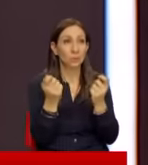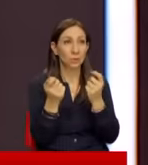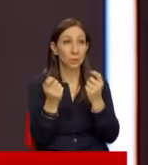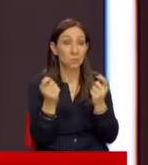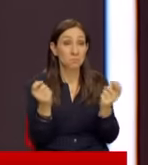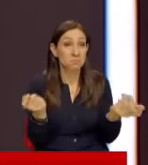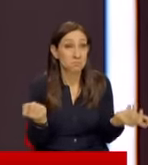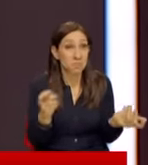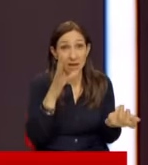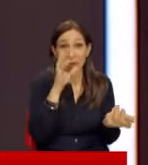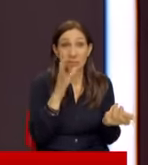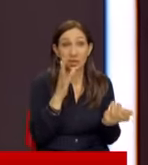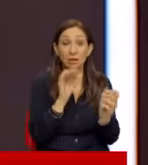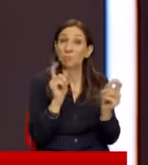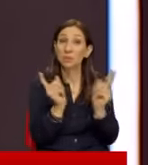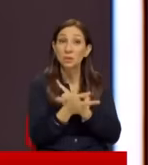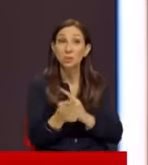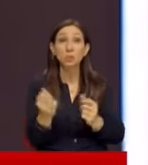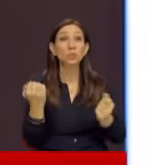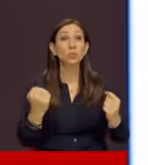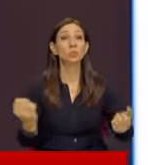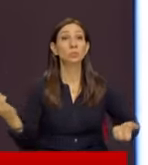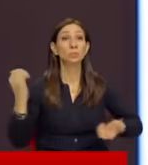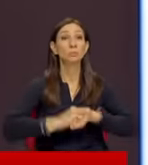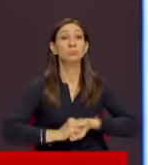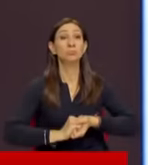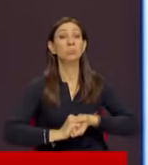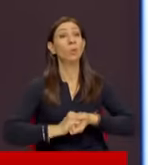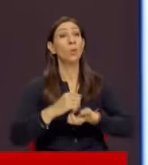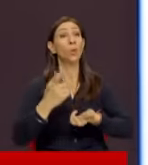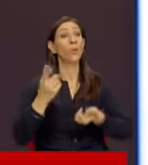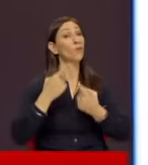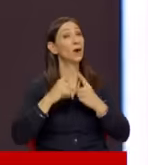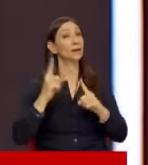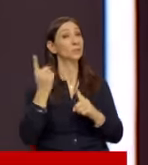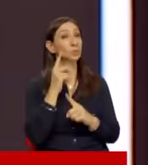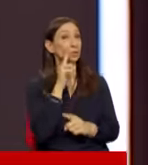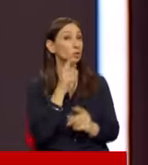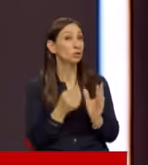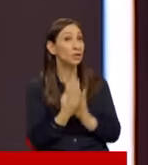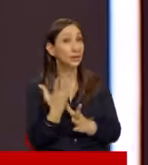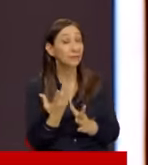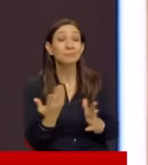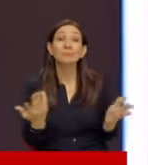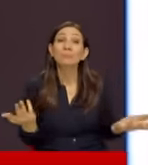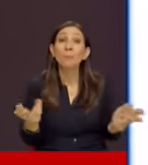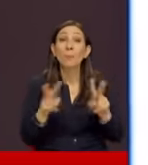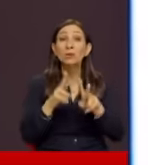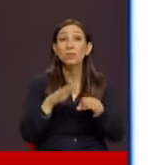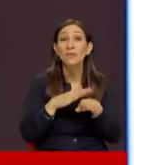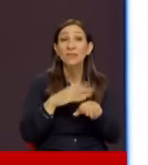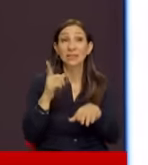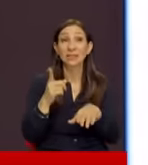falan. Kim bilir belki tam tersi bir güç birliği oluşur. O güç birliği farklı bir sonuç doğurur. Çünkü Mansur